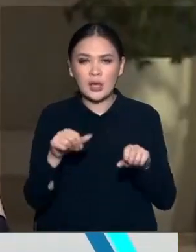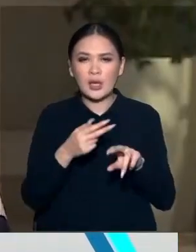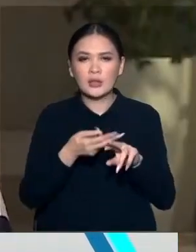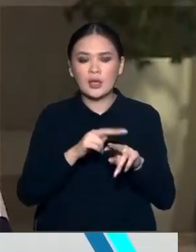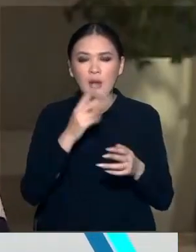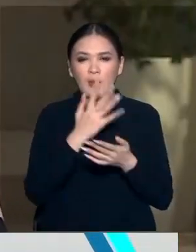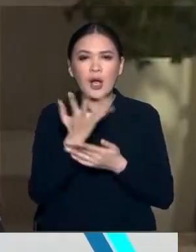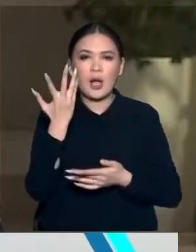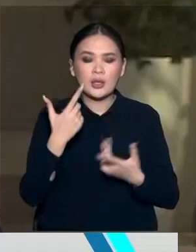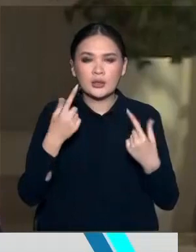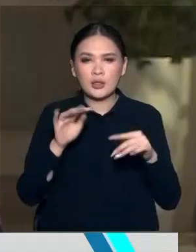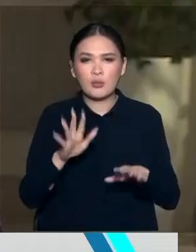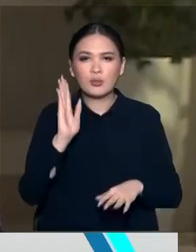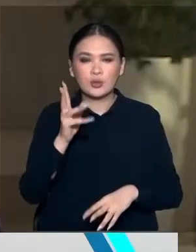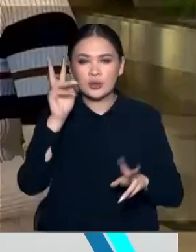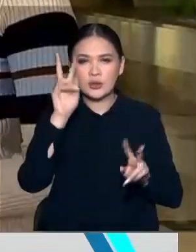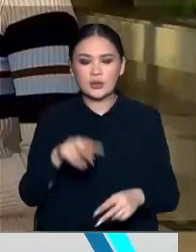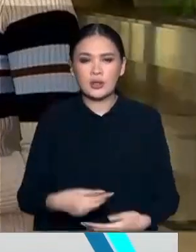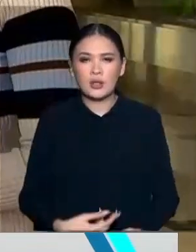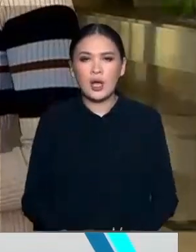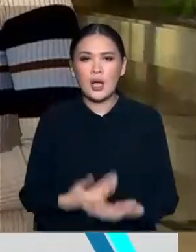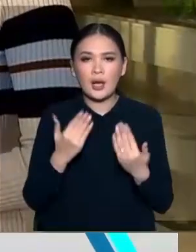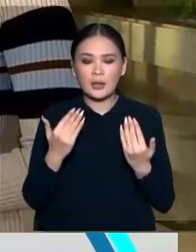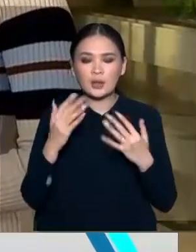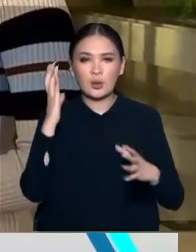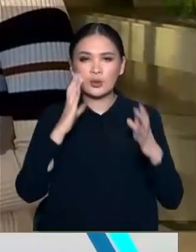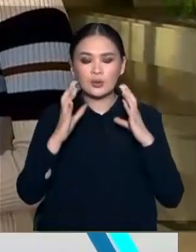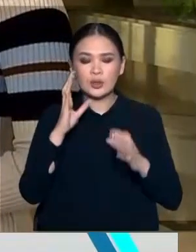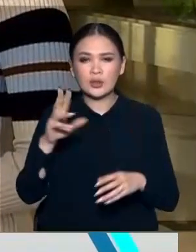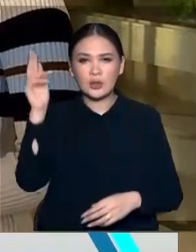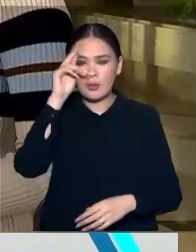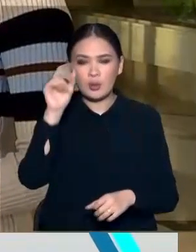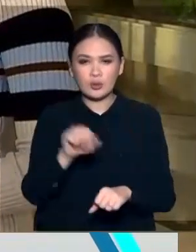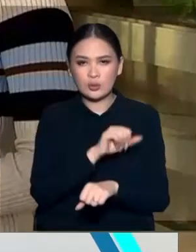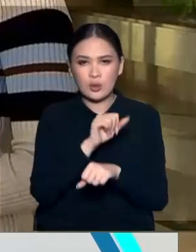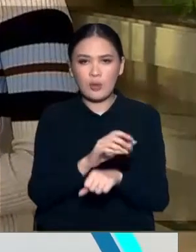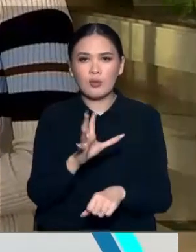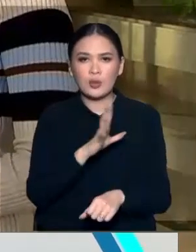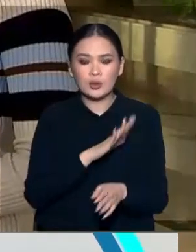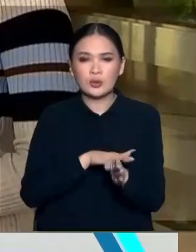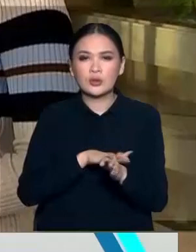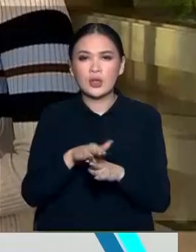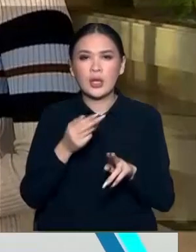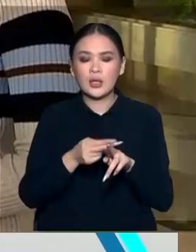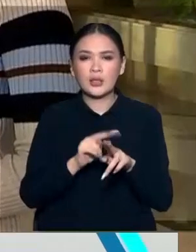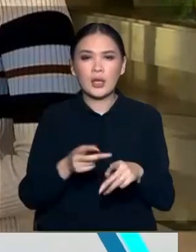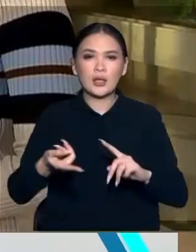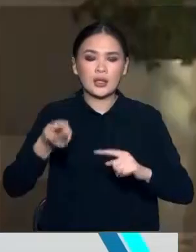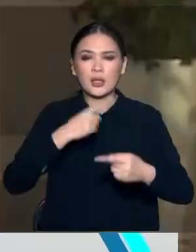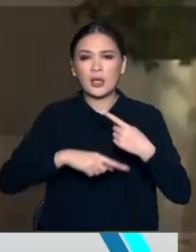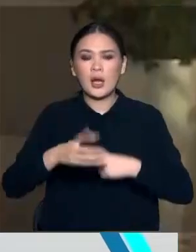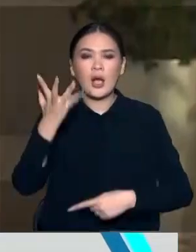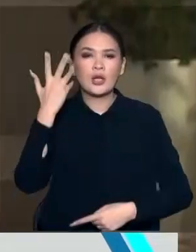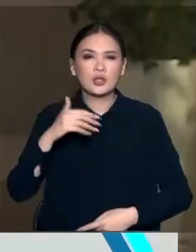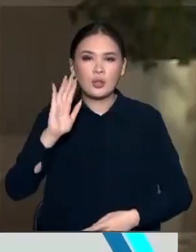пайда болатынын қайталанатынын білмейміз. Қазір университетте сабақ толық тоқтатылды, иә? Сендер кері қашан қайтасыңдар?